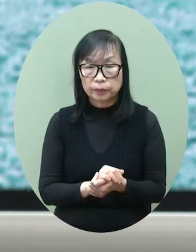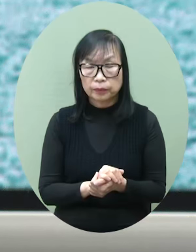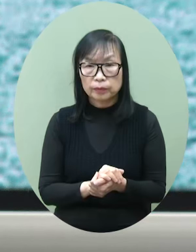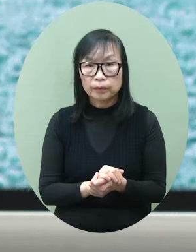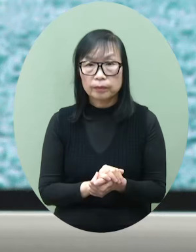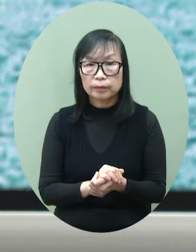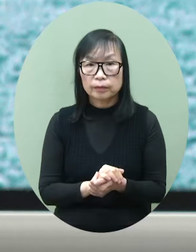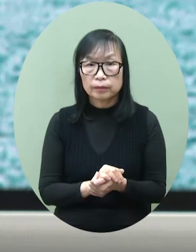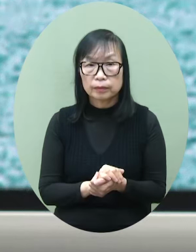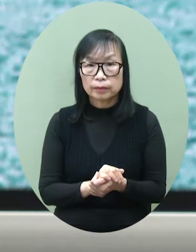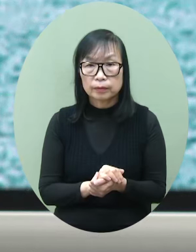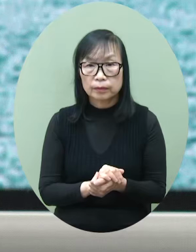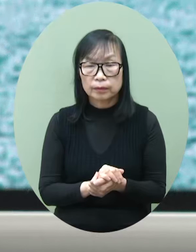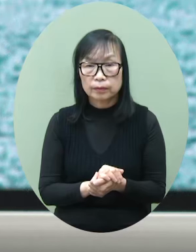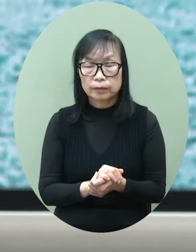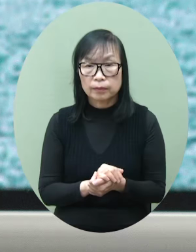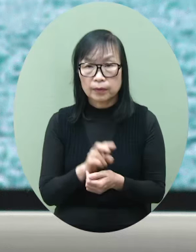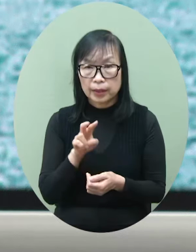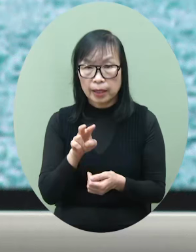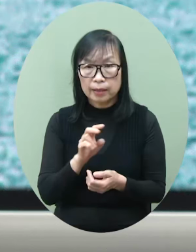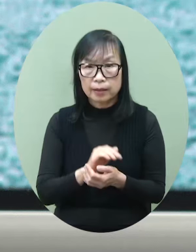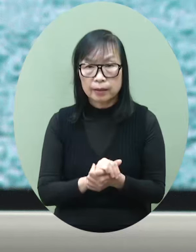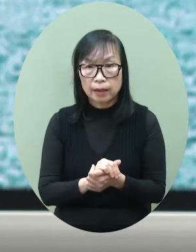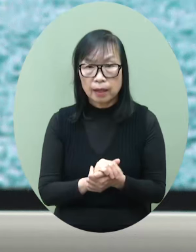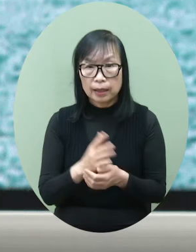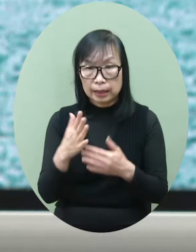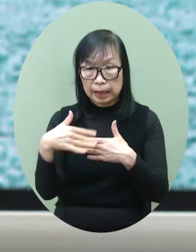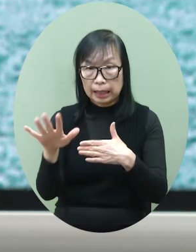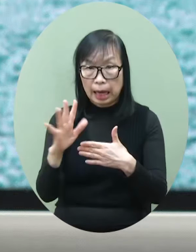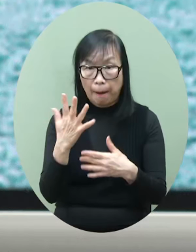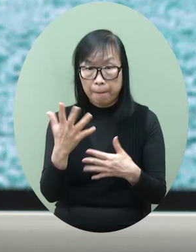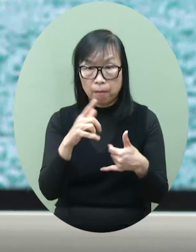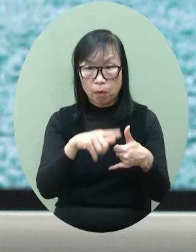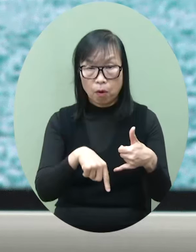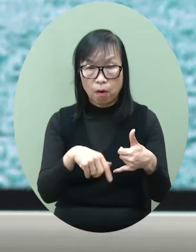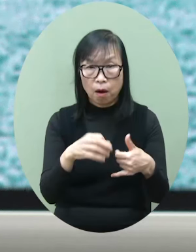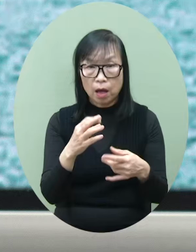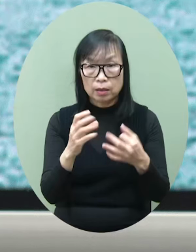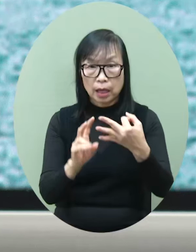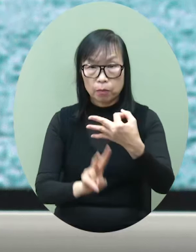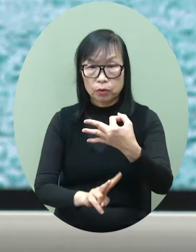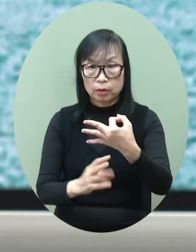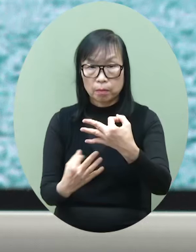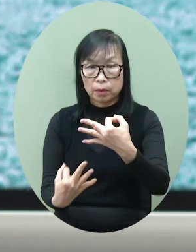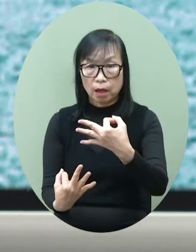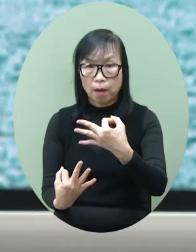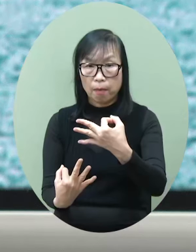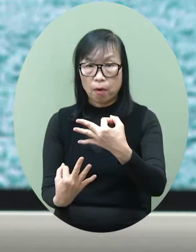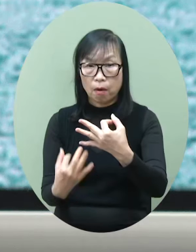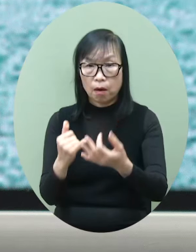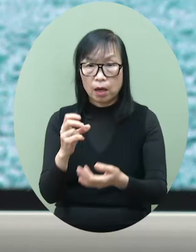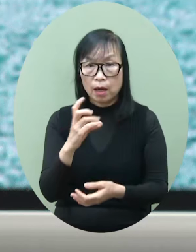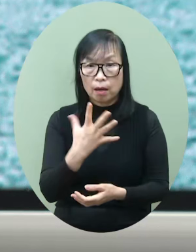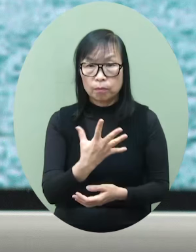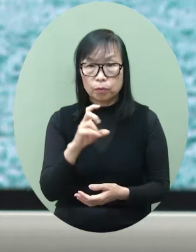病株還有三位是N501株還有